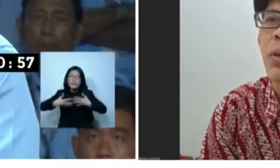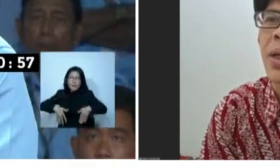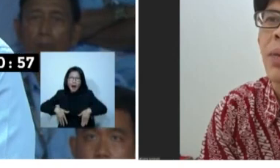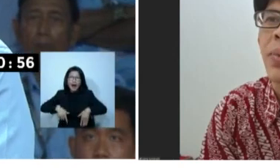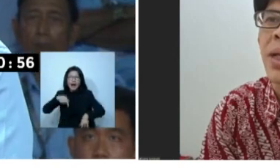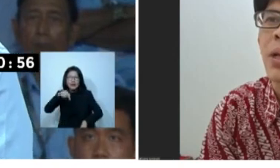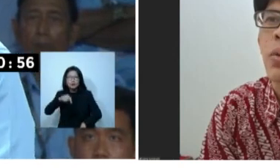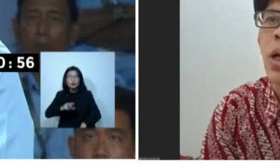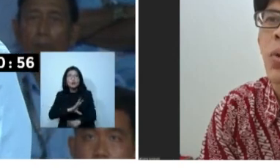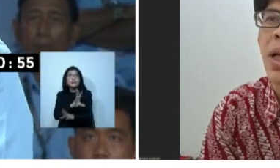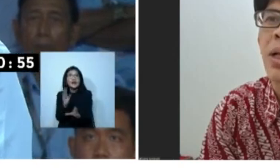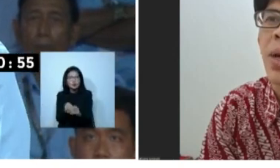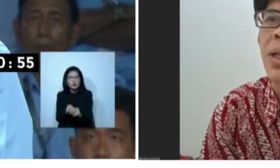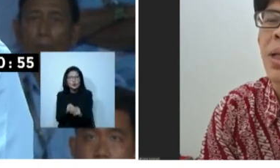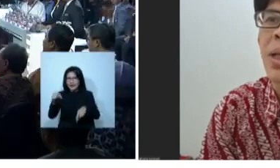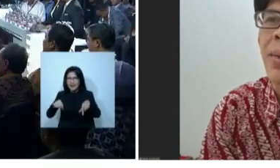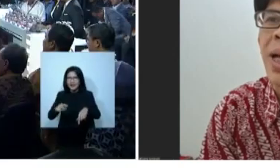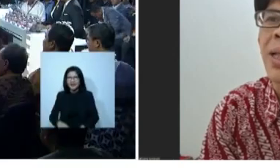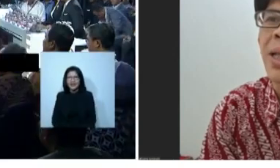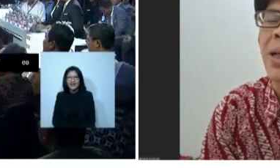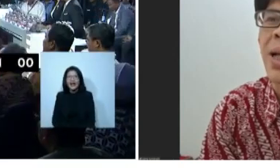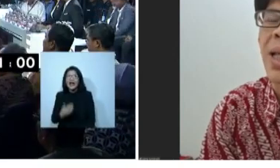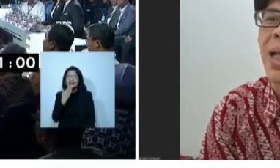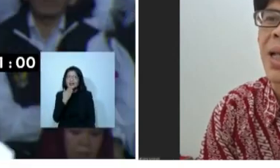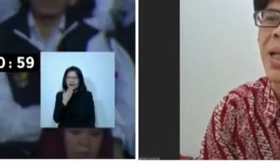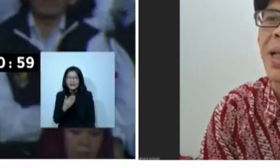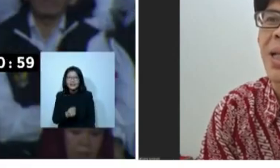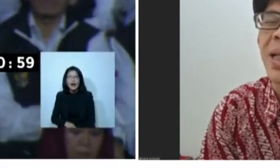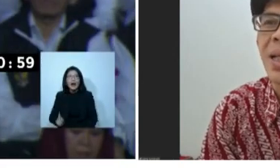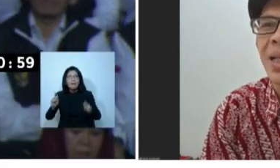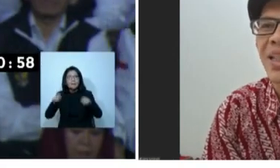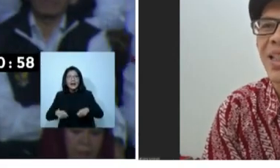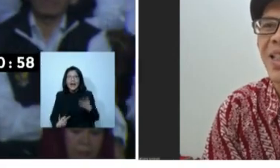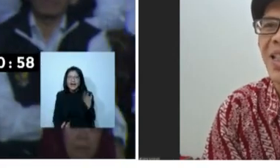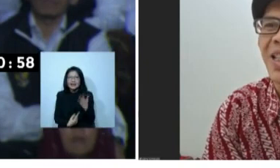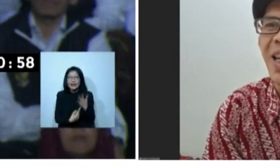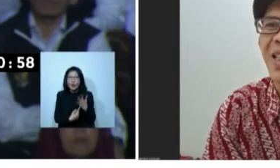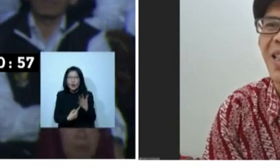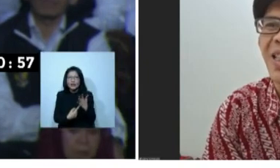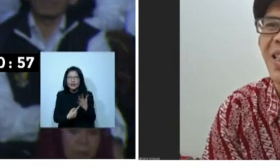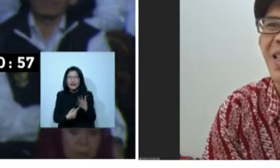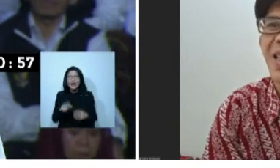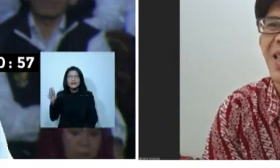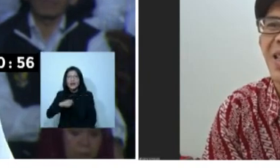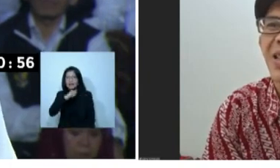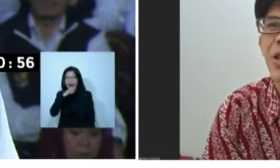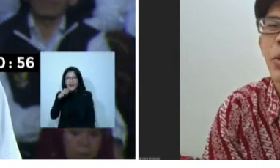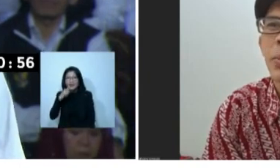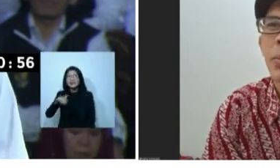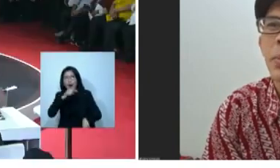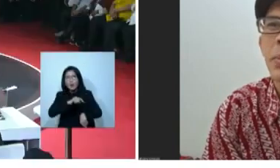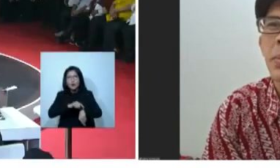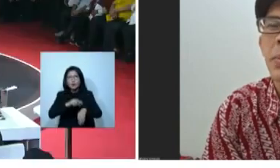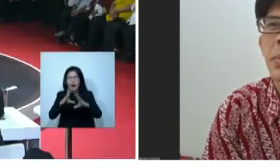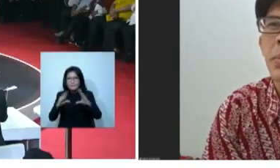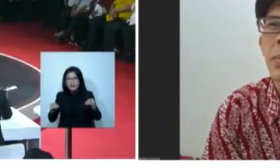instrumen atau pernak-pernik atau gula-gula dalam debat. Oke. Okay. Makanya tadi jadi selain oke. Okay. Ya. Jadi